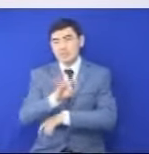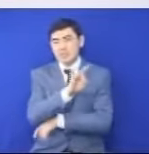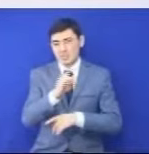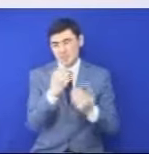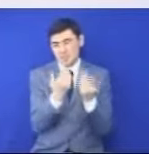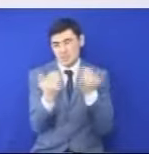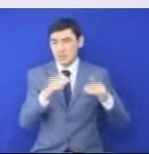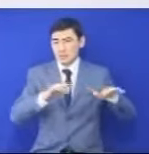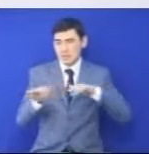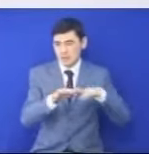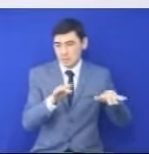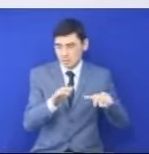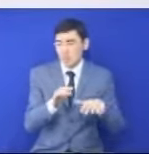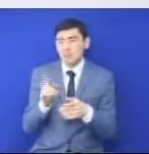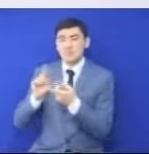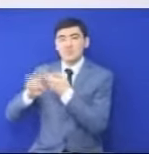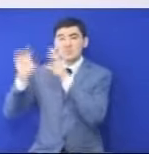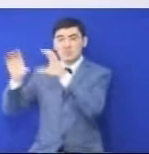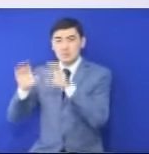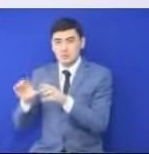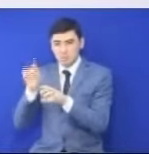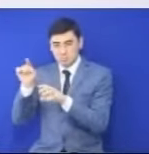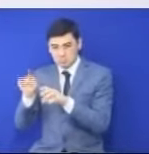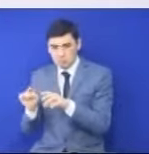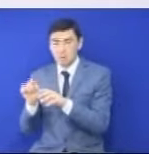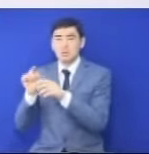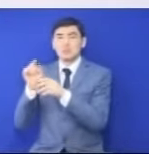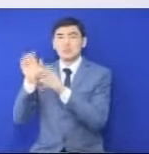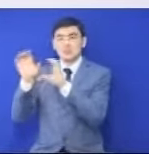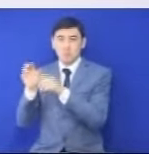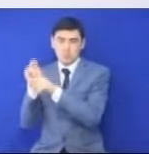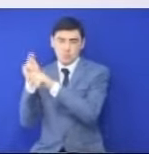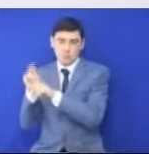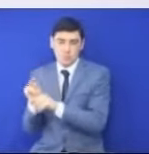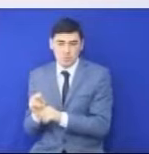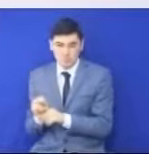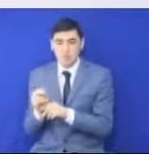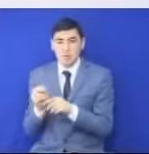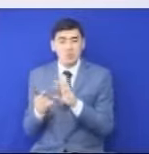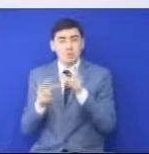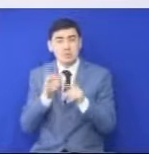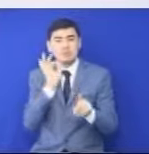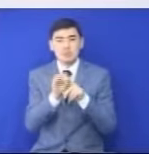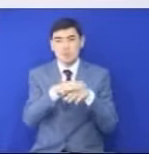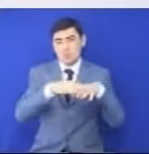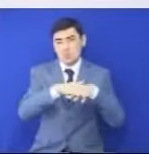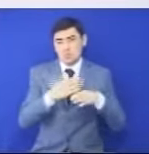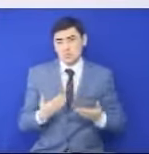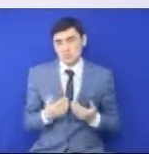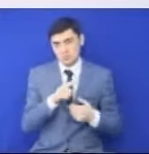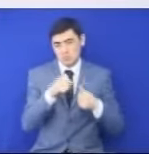религиозной деятельности послужат основой для укрепления светских принципов государства, а также благополучия населения страны, так считают политологи